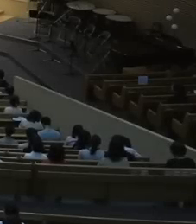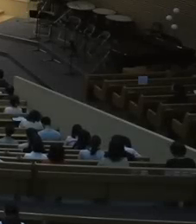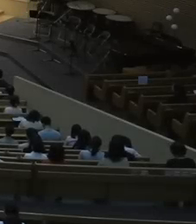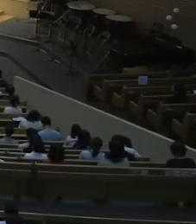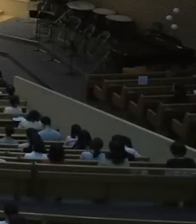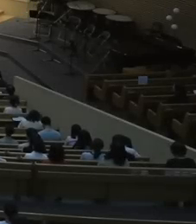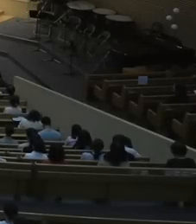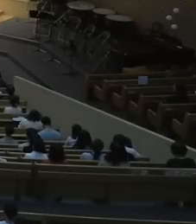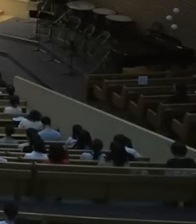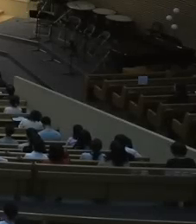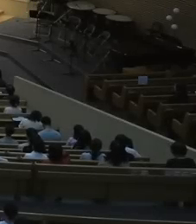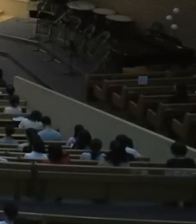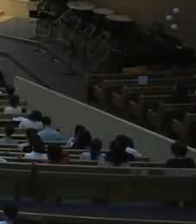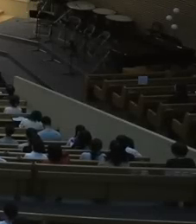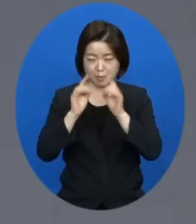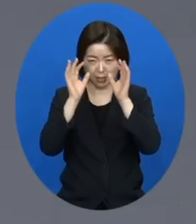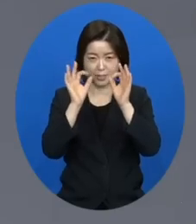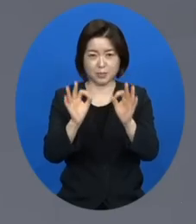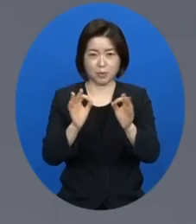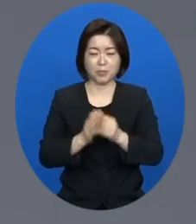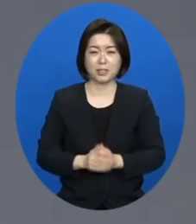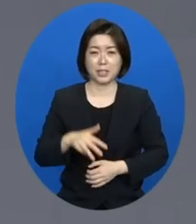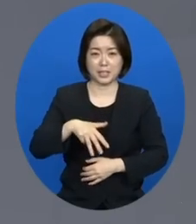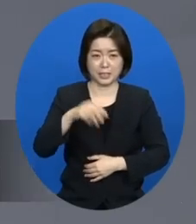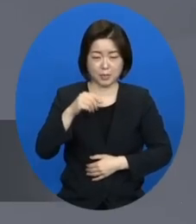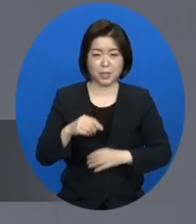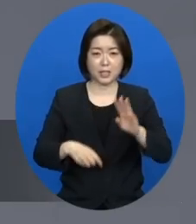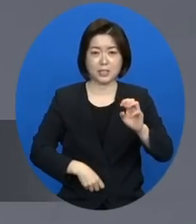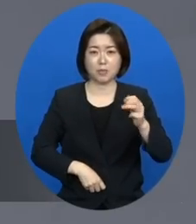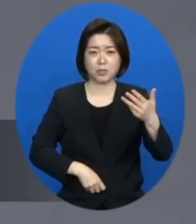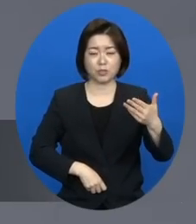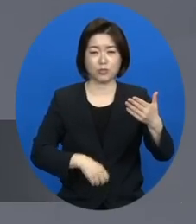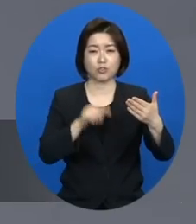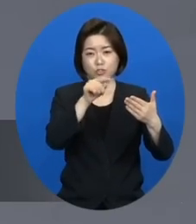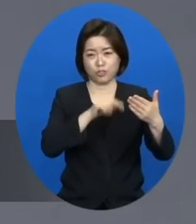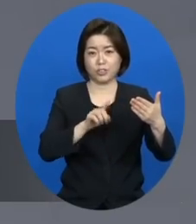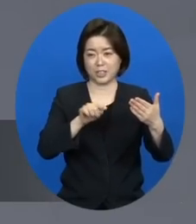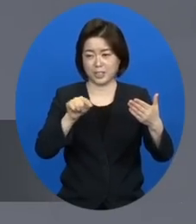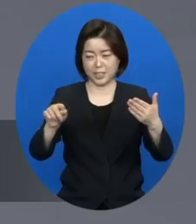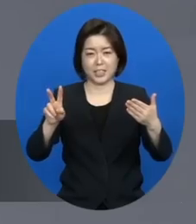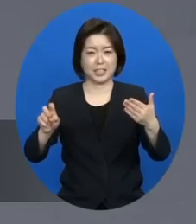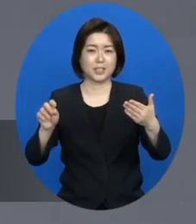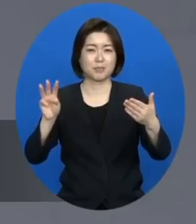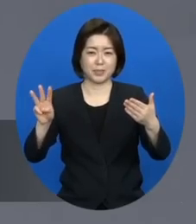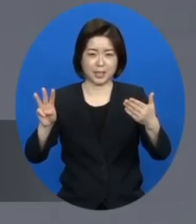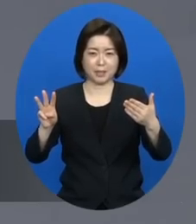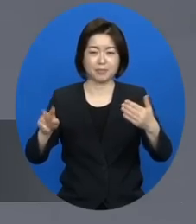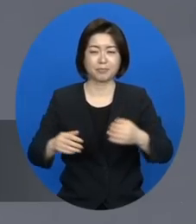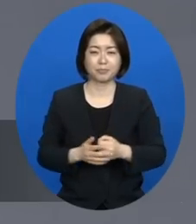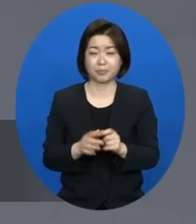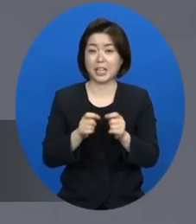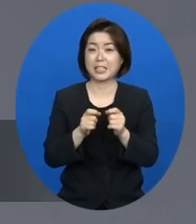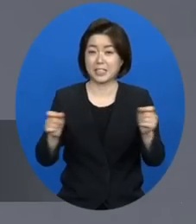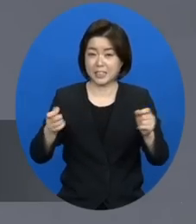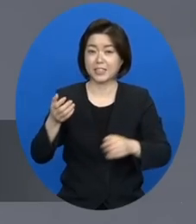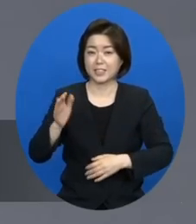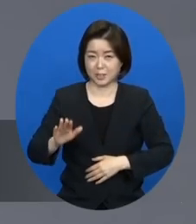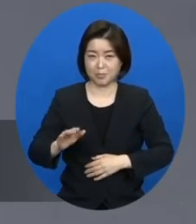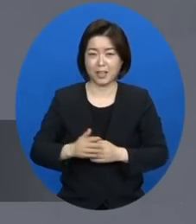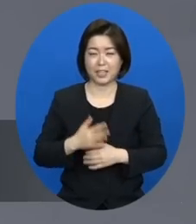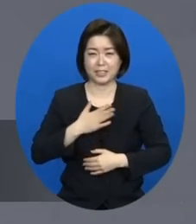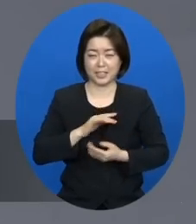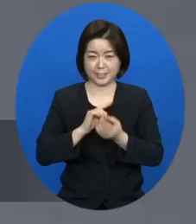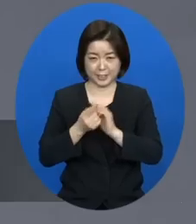오늘 주신 하나님의 말씀 보도록 하겠습니다. 창세기 39장 1절에서 23절 말씀, 조금 길지만